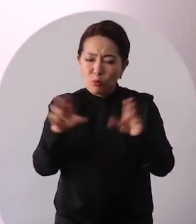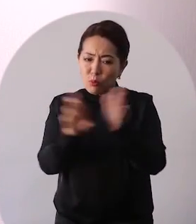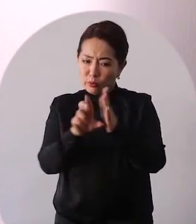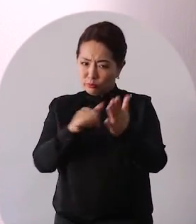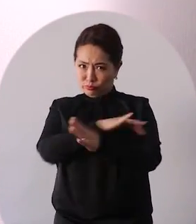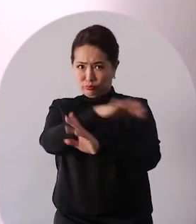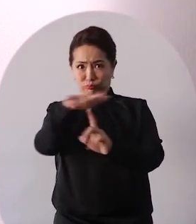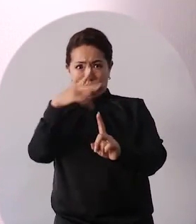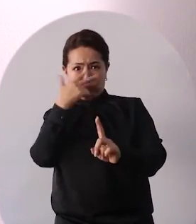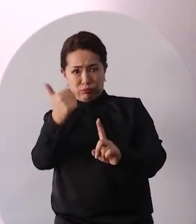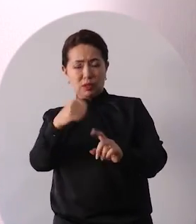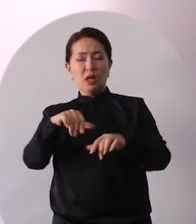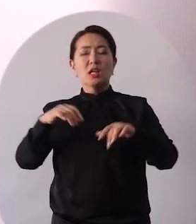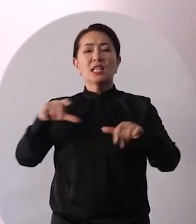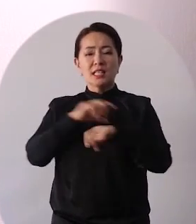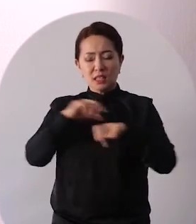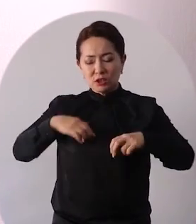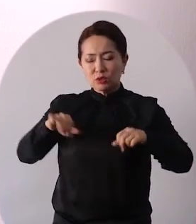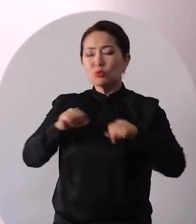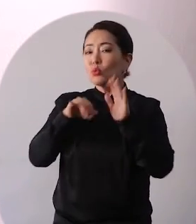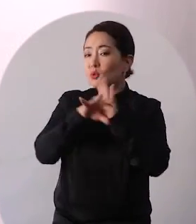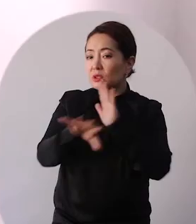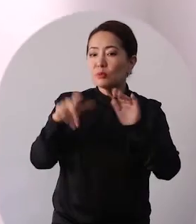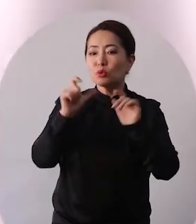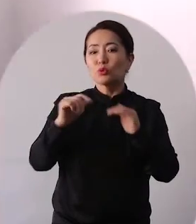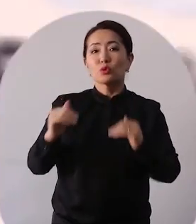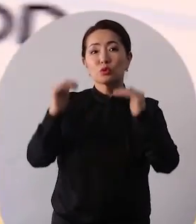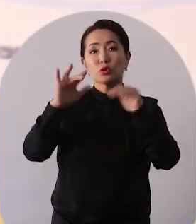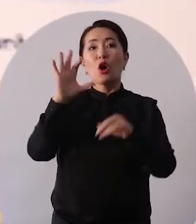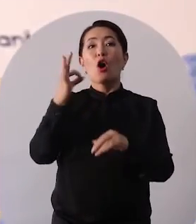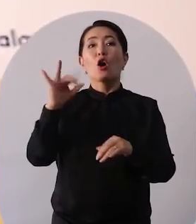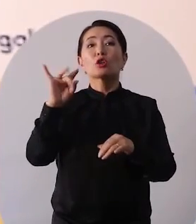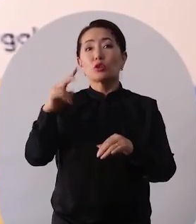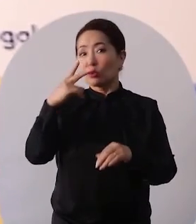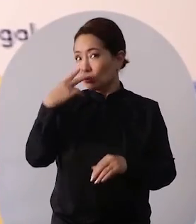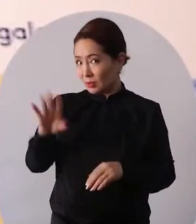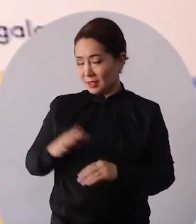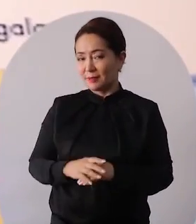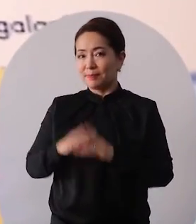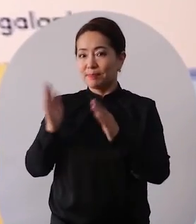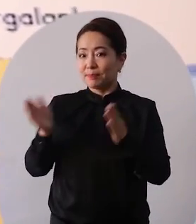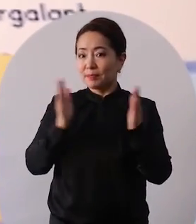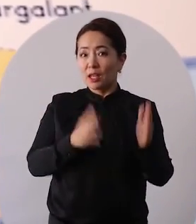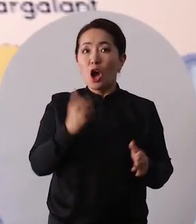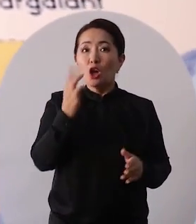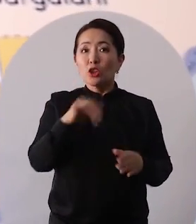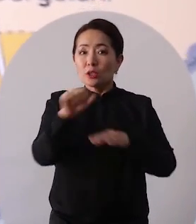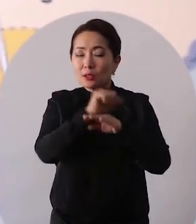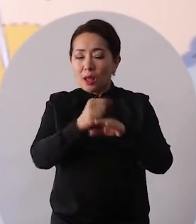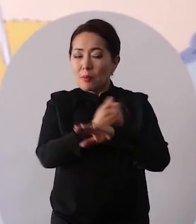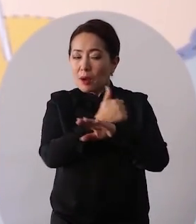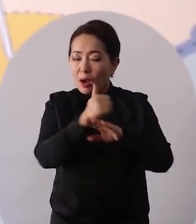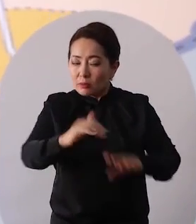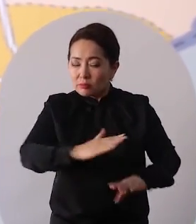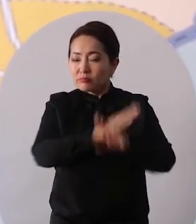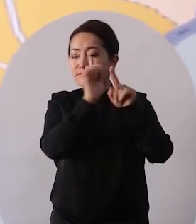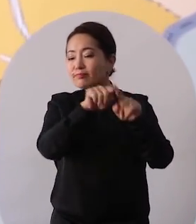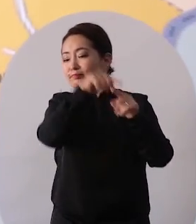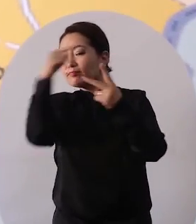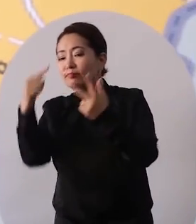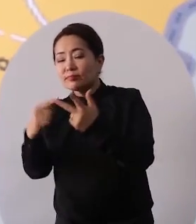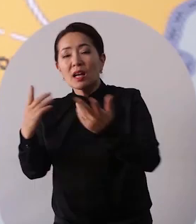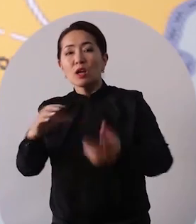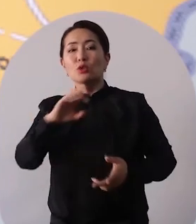тогтчулсан иргэдэд хүртээмжтэй хүний хөгжлийн ордонгоор бид зочилсан баг. Ингээд бидний Дорнод аймагт хийсэн сургалт аялал маань өндөрлөж дараагийн